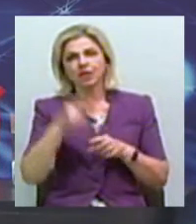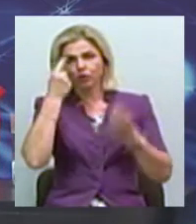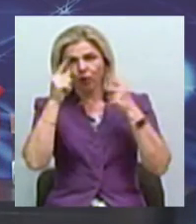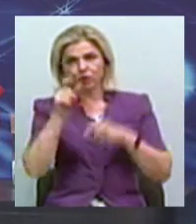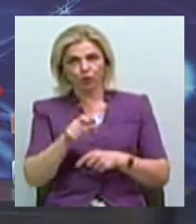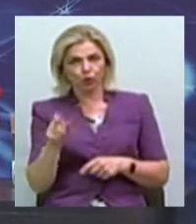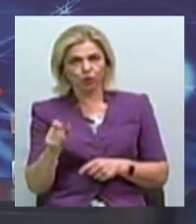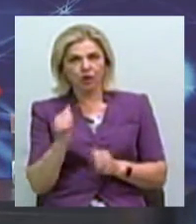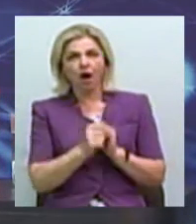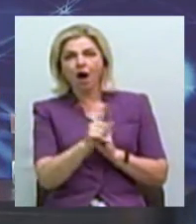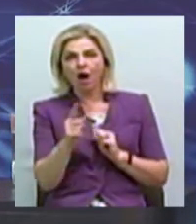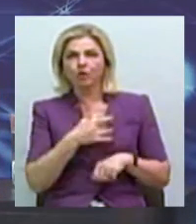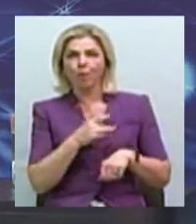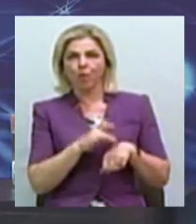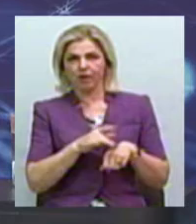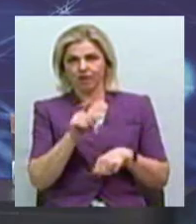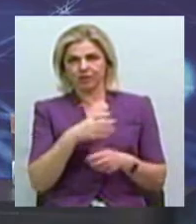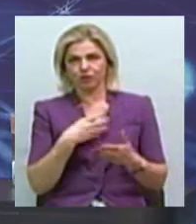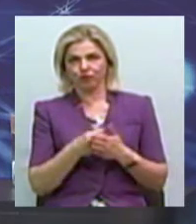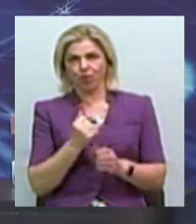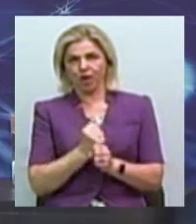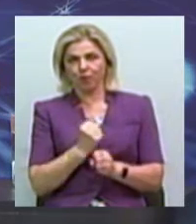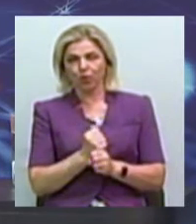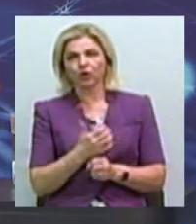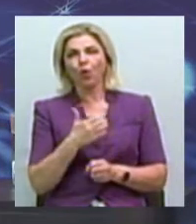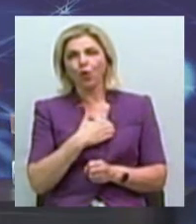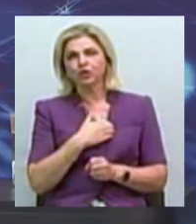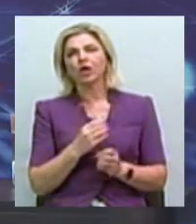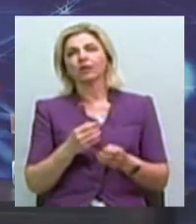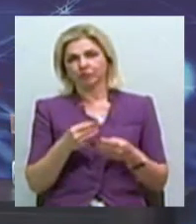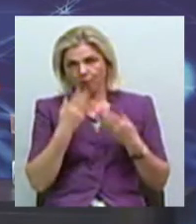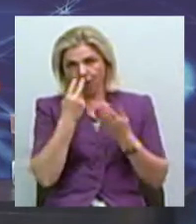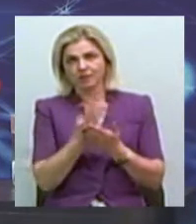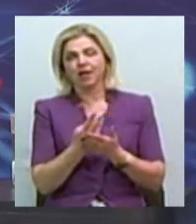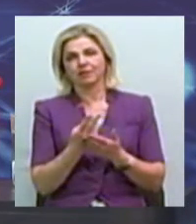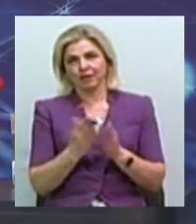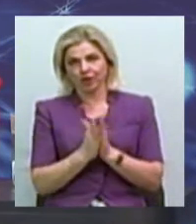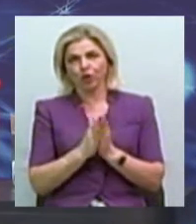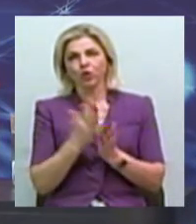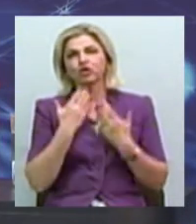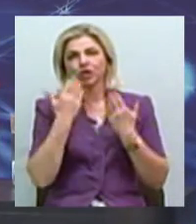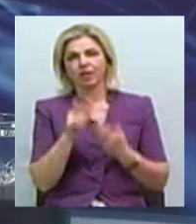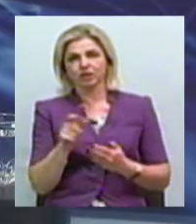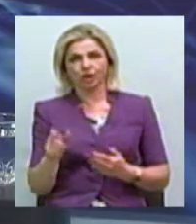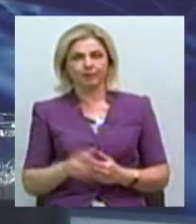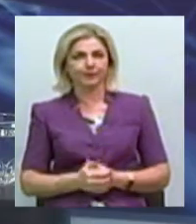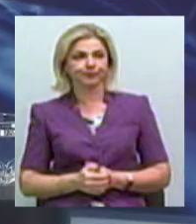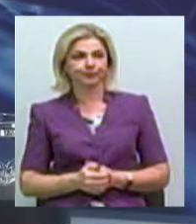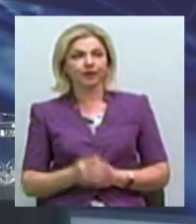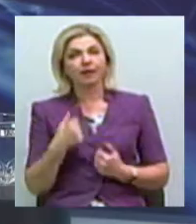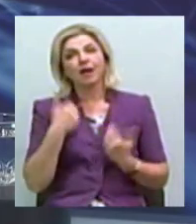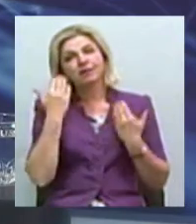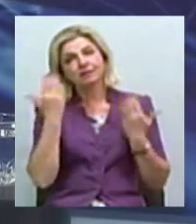за свою роботу, кожен із них хоче поділитися з читачем. Ну, ось таким чином. Я не знаю, чи